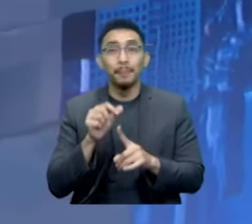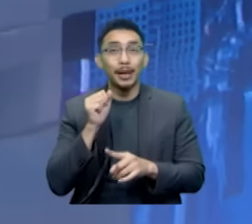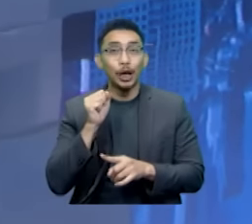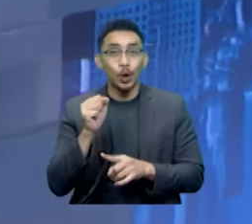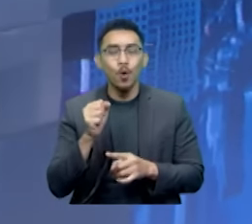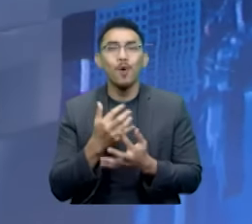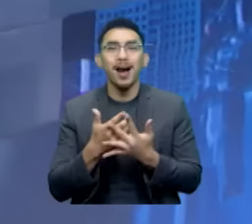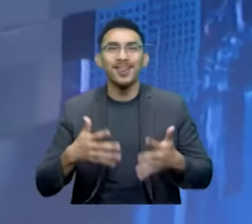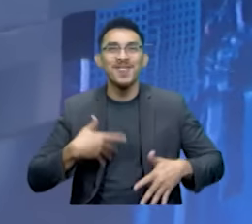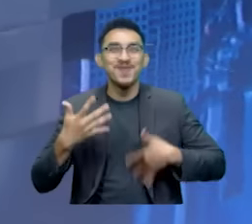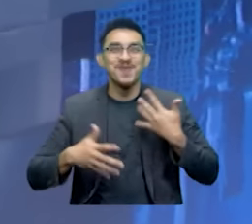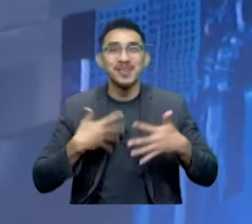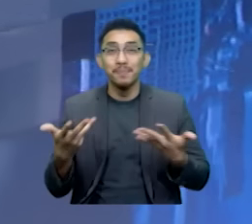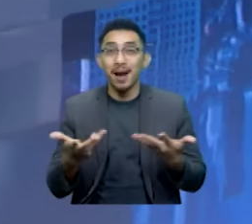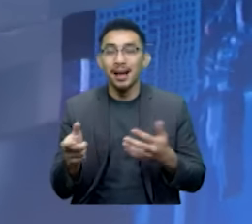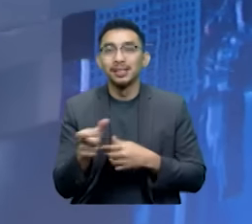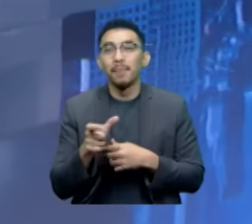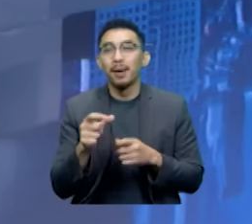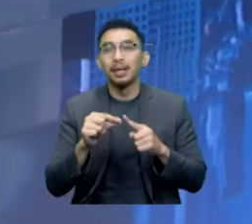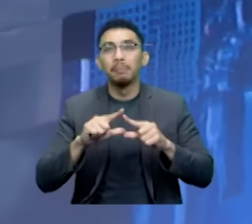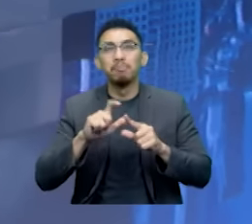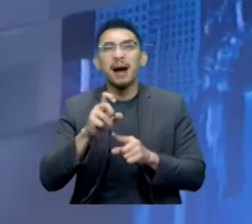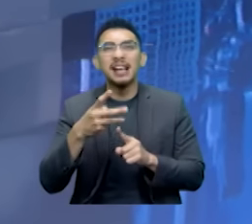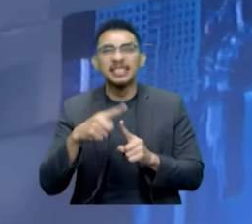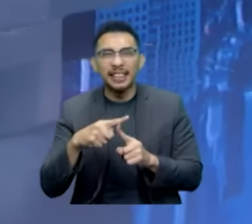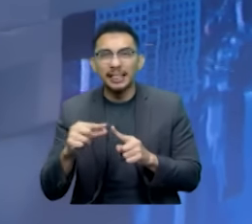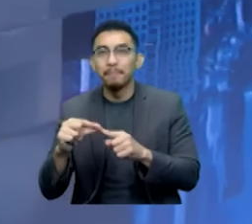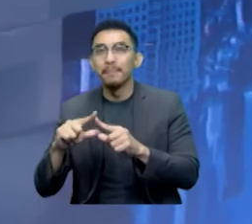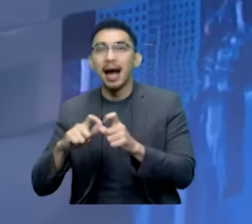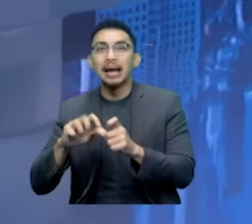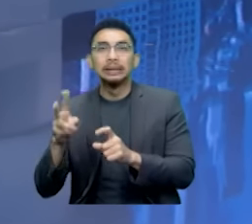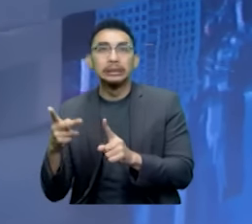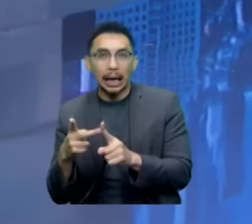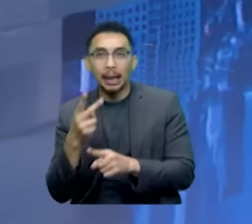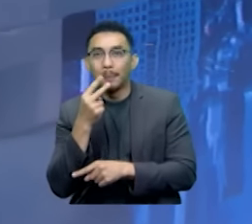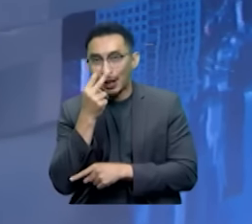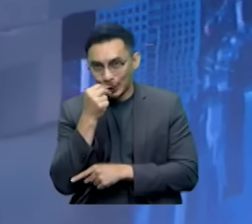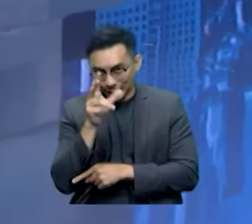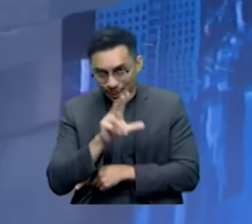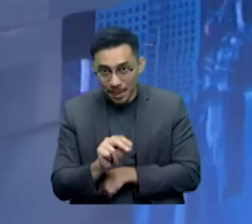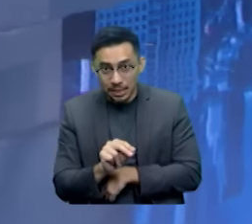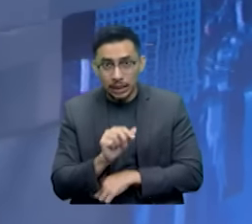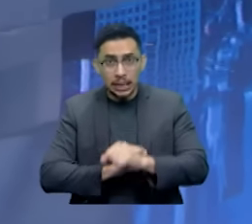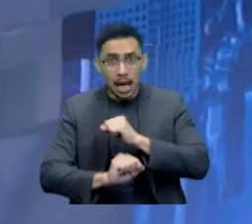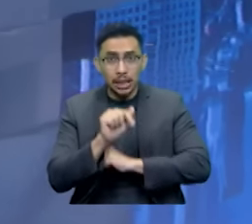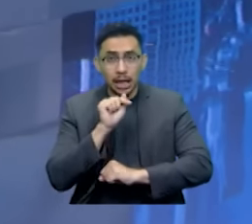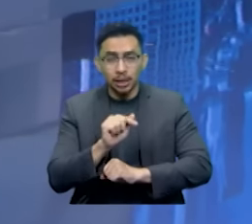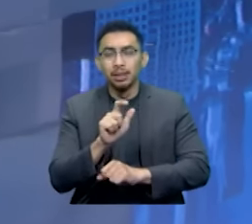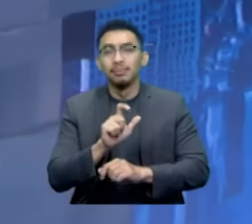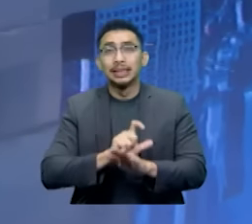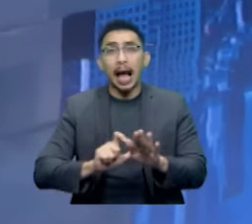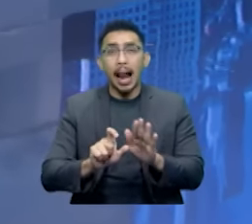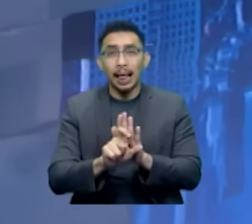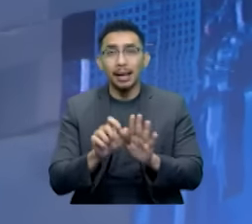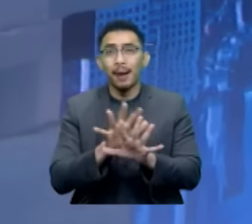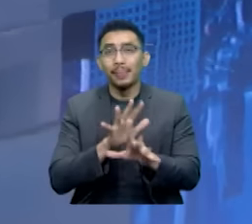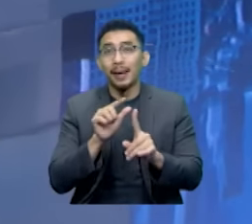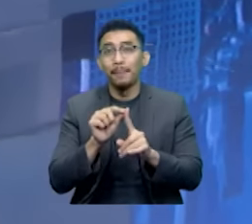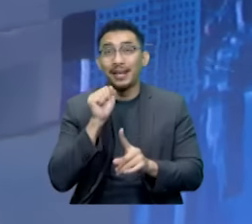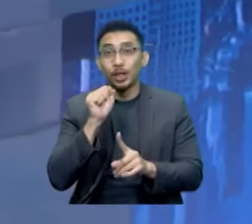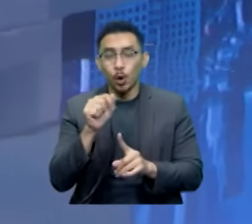Partai Perindo disambut antusias warga di Kecamatan Pacet dan Paseh, Kabupaten Bandung, Jawa Barat. Dalam kegiatan ini, para caleg